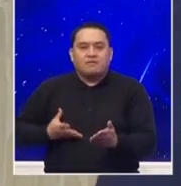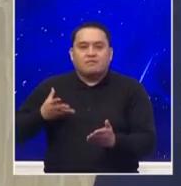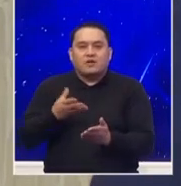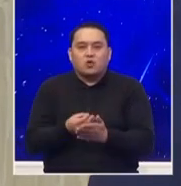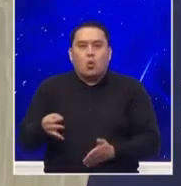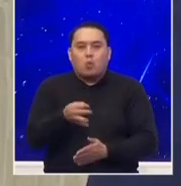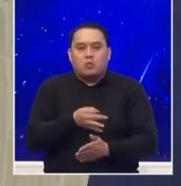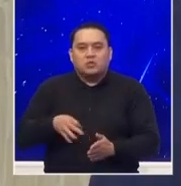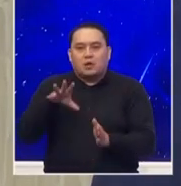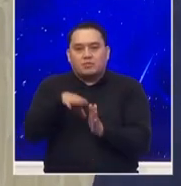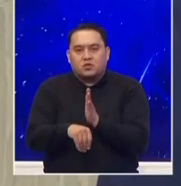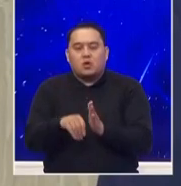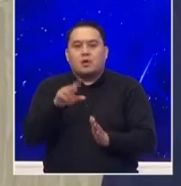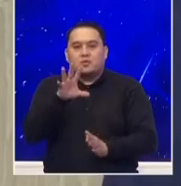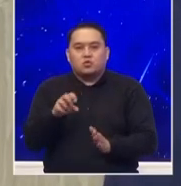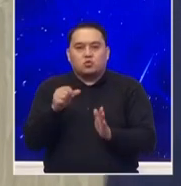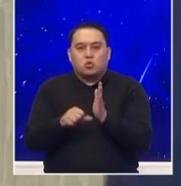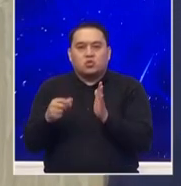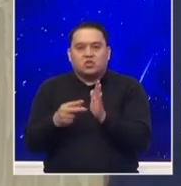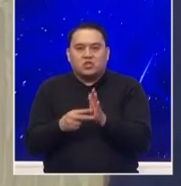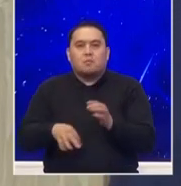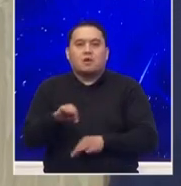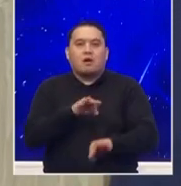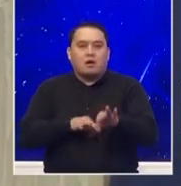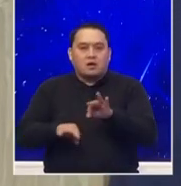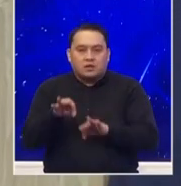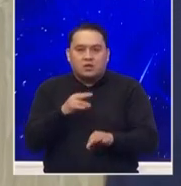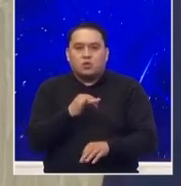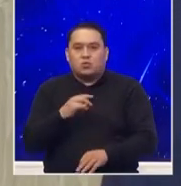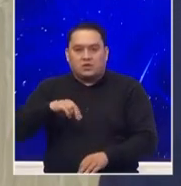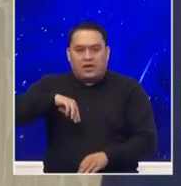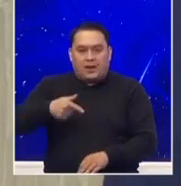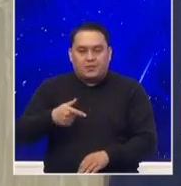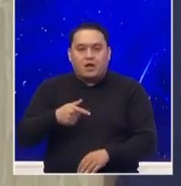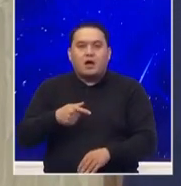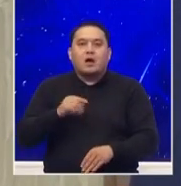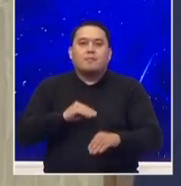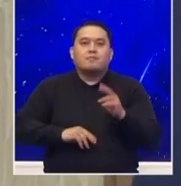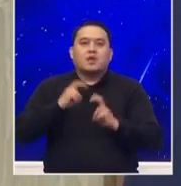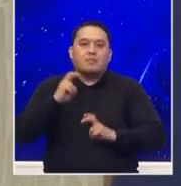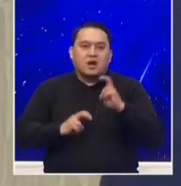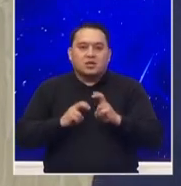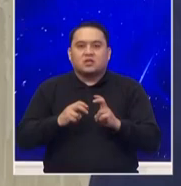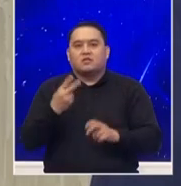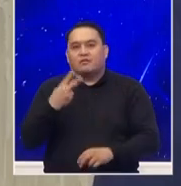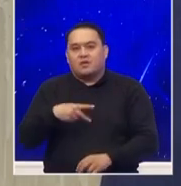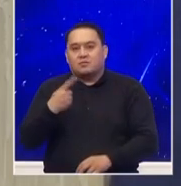портфель области входит 546 проектов на 5,4 триллиона тенге. Из них в обрабатывающей промышленности за